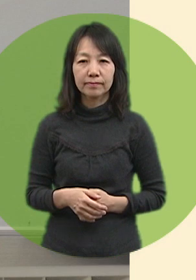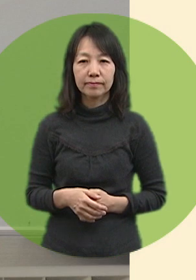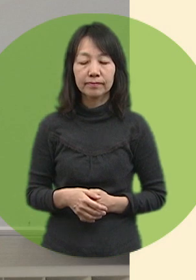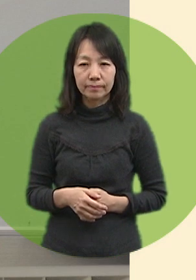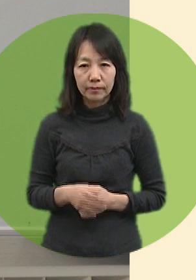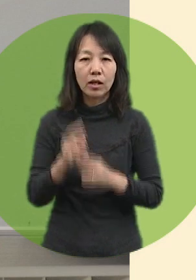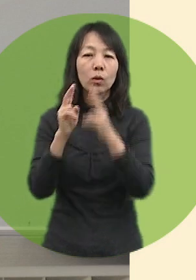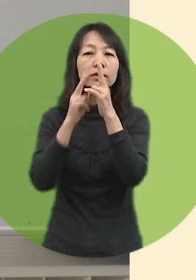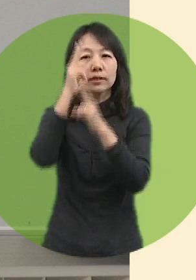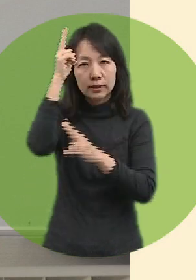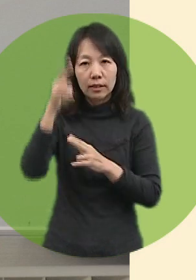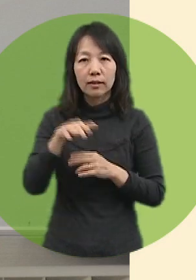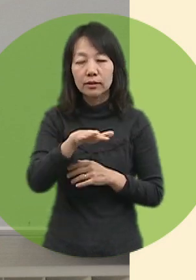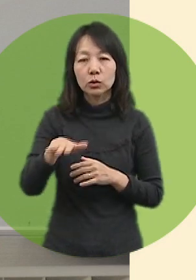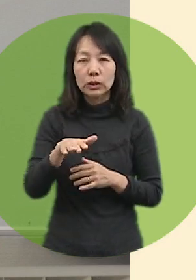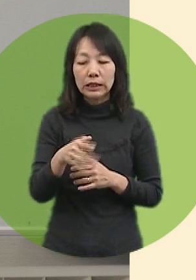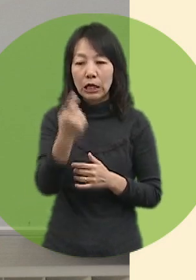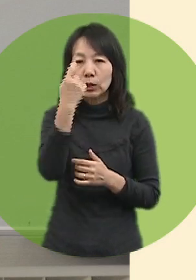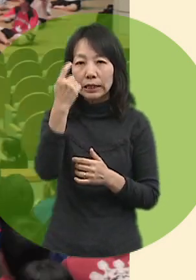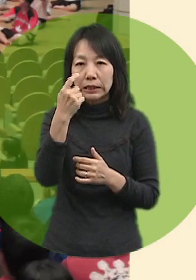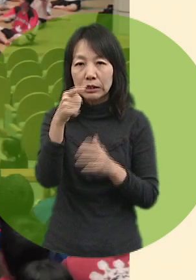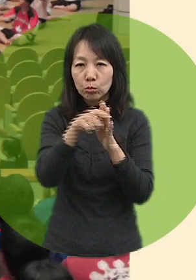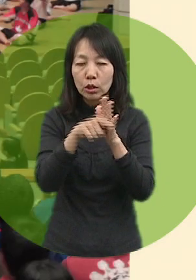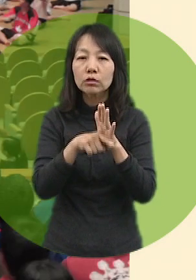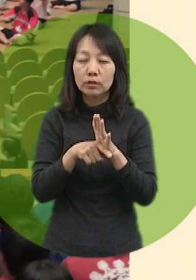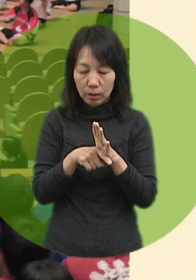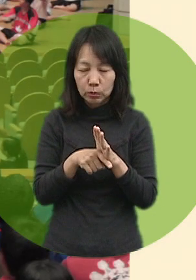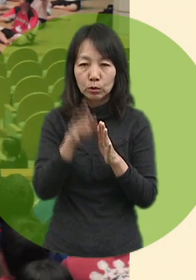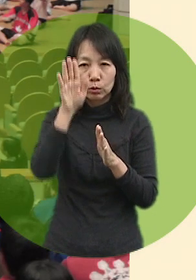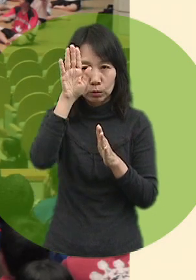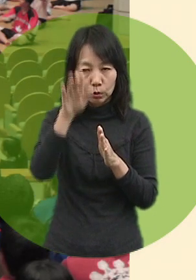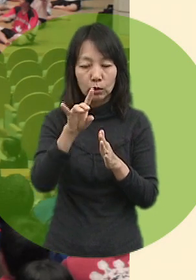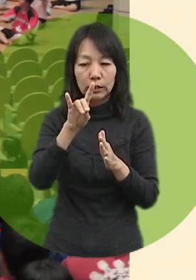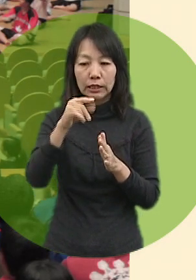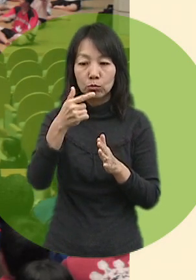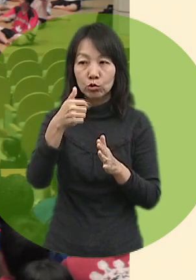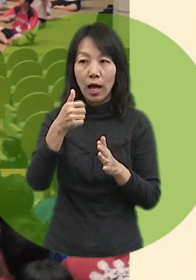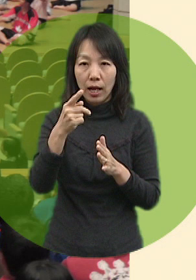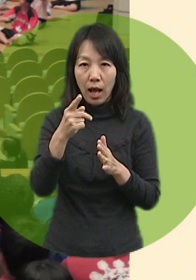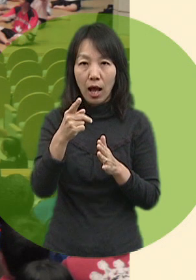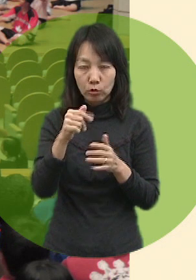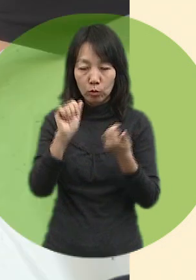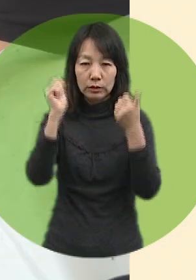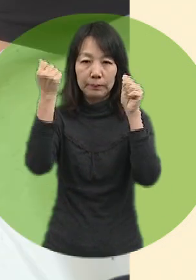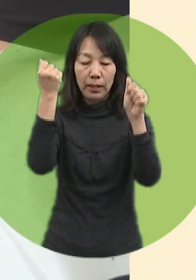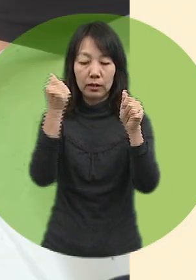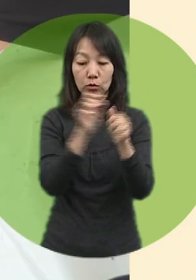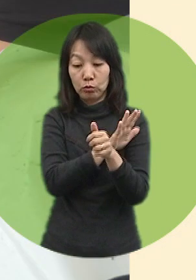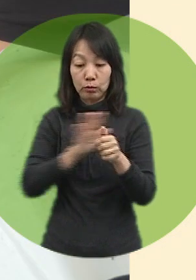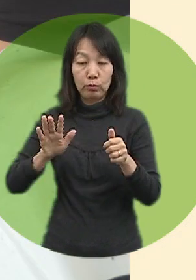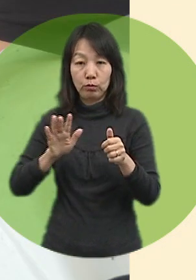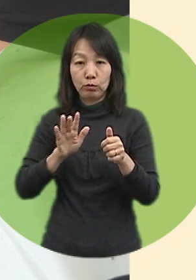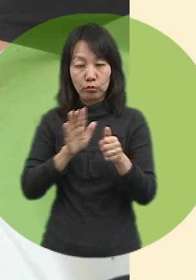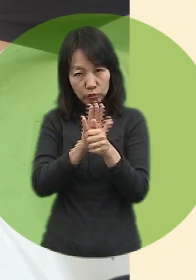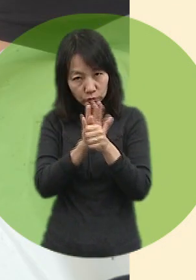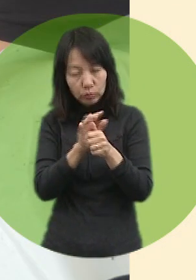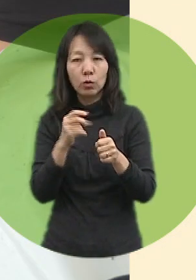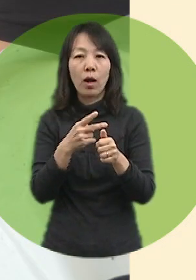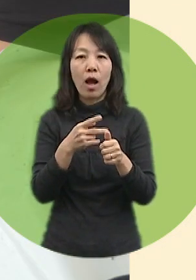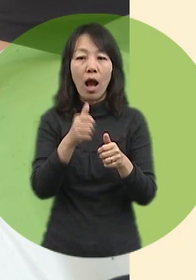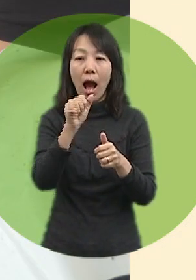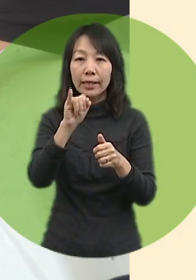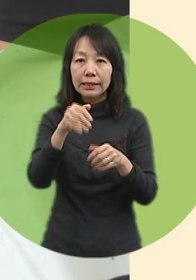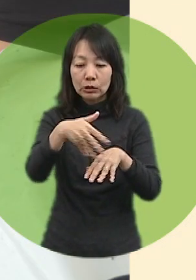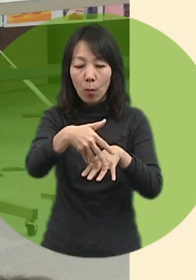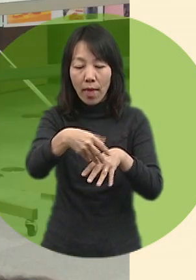ウチナージュニアスタディではその後もキムタカの雨割りバックステージツアーや藍染め体験などさ